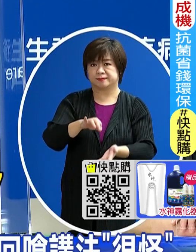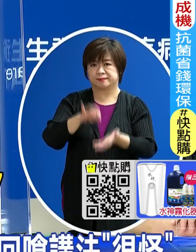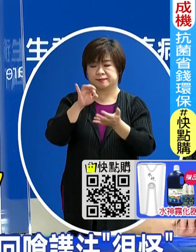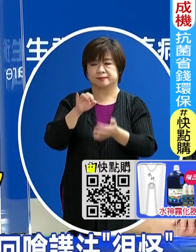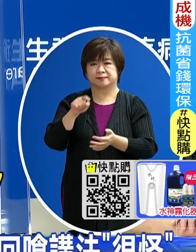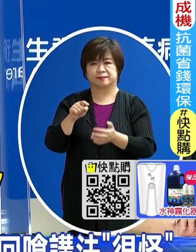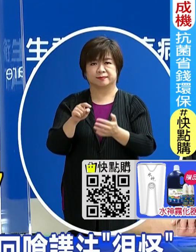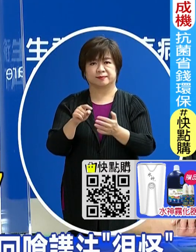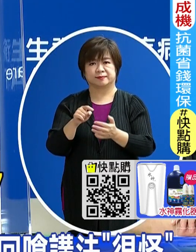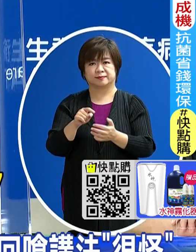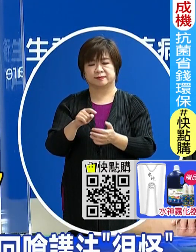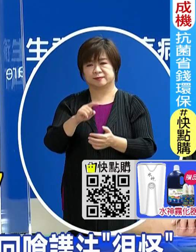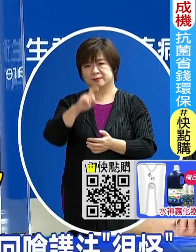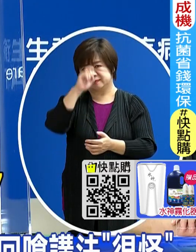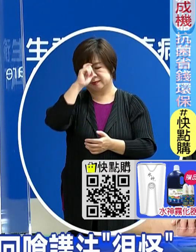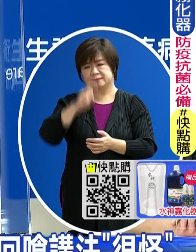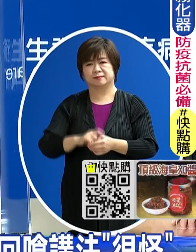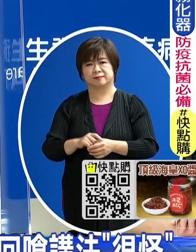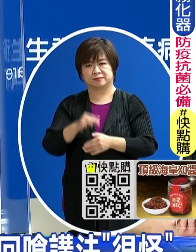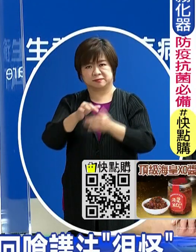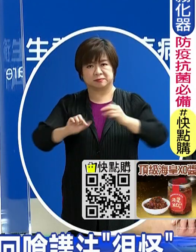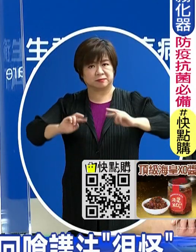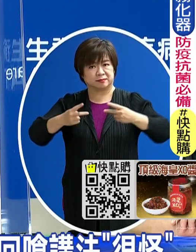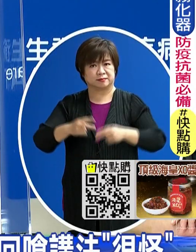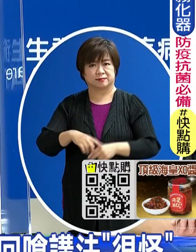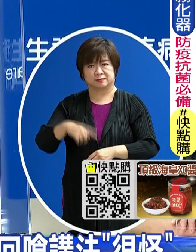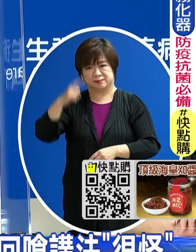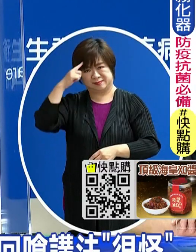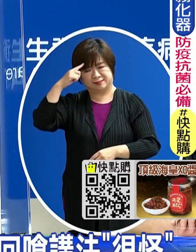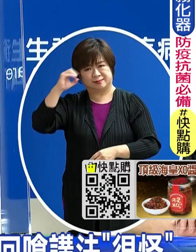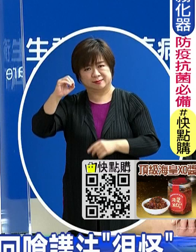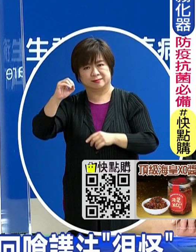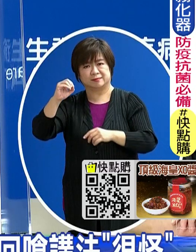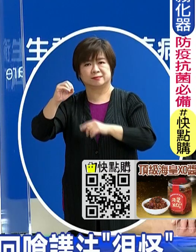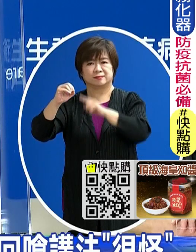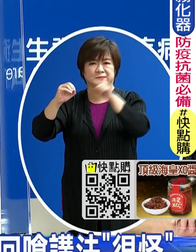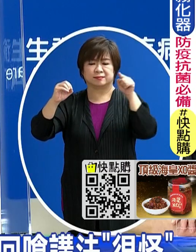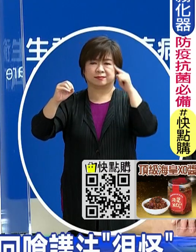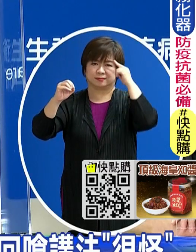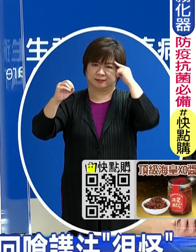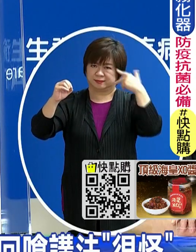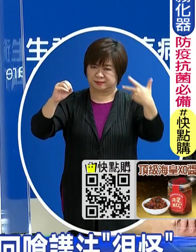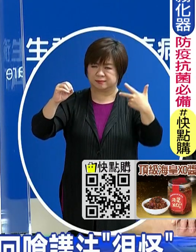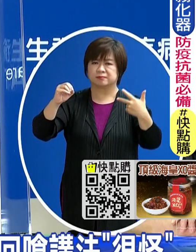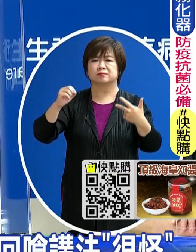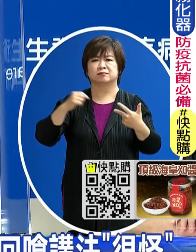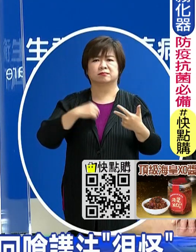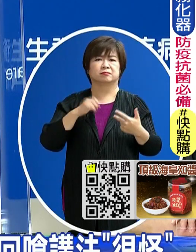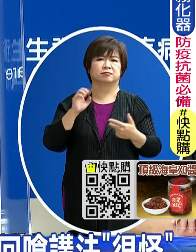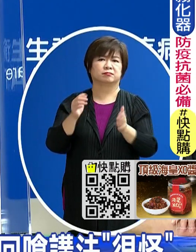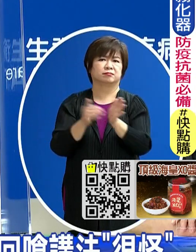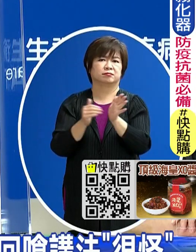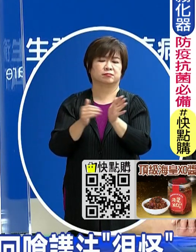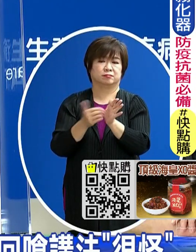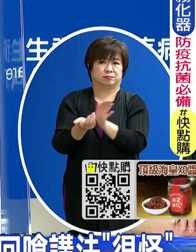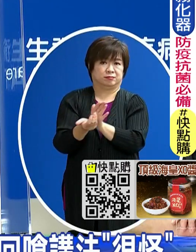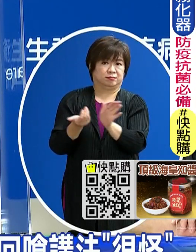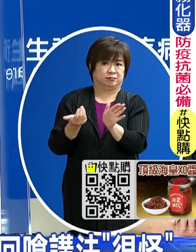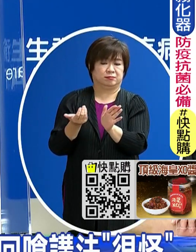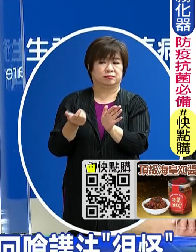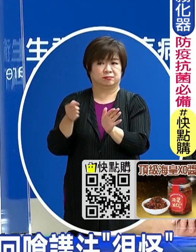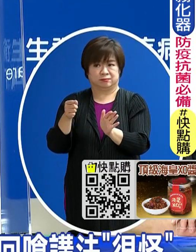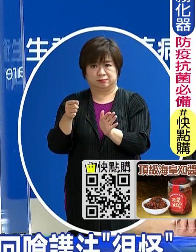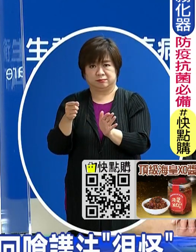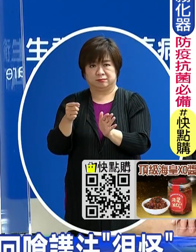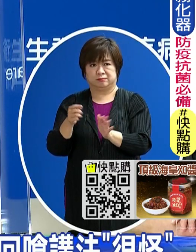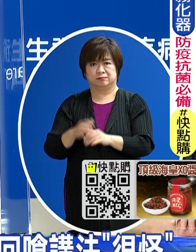们希望做0+7。那0+7这个政策，我那时候跟他们讲过，大概就是前面完全如果都